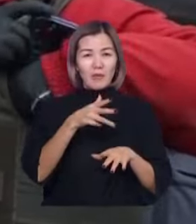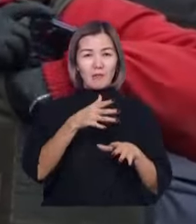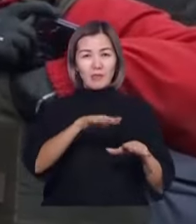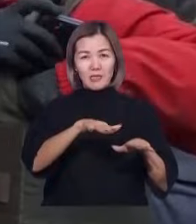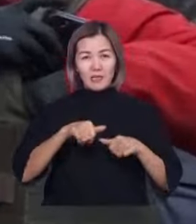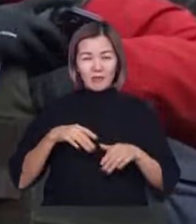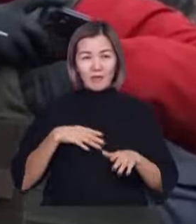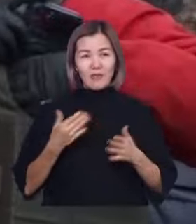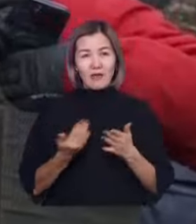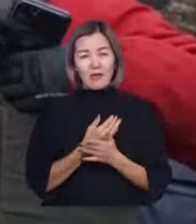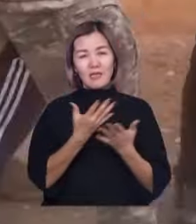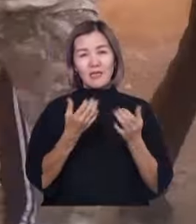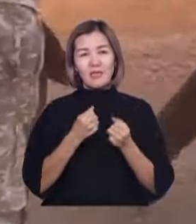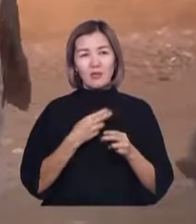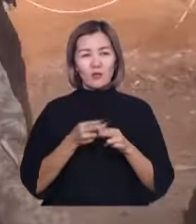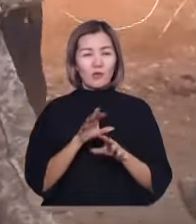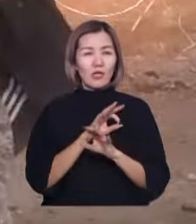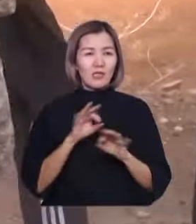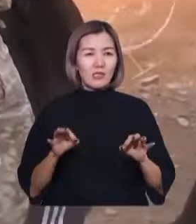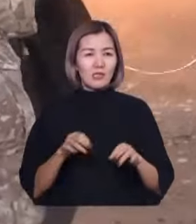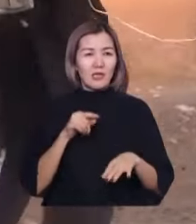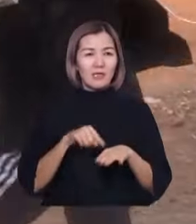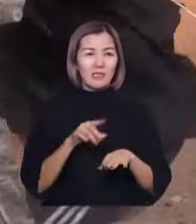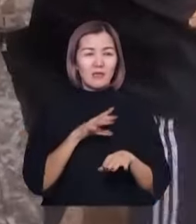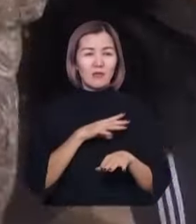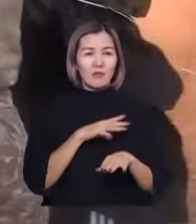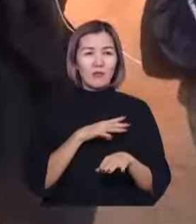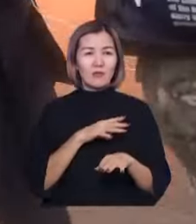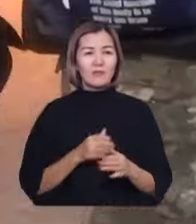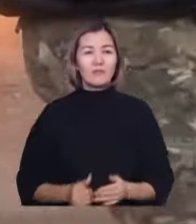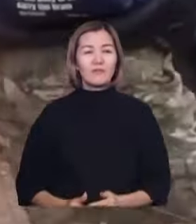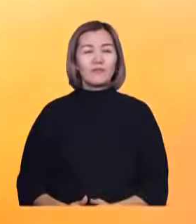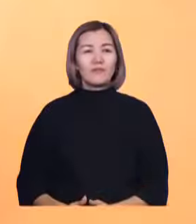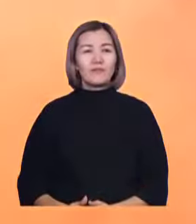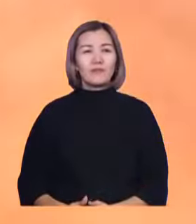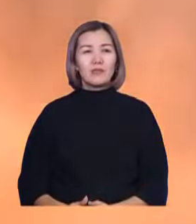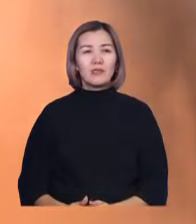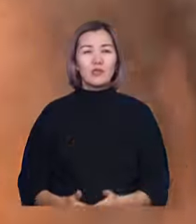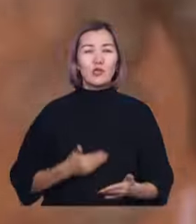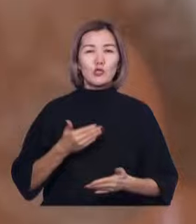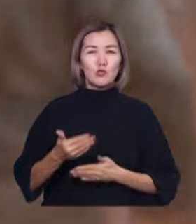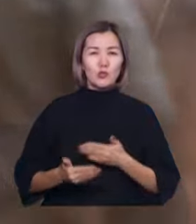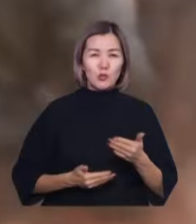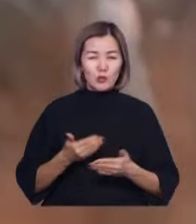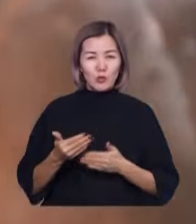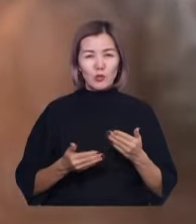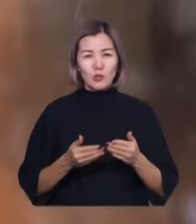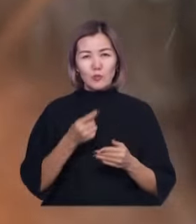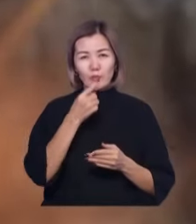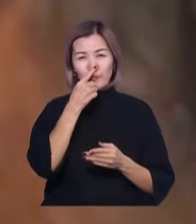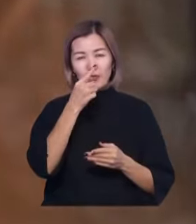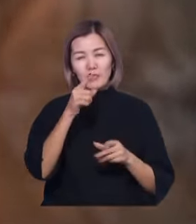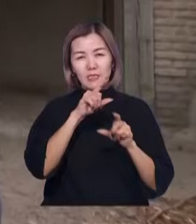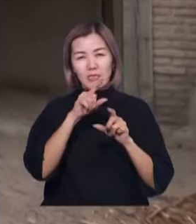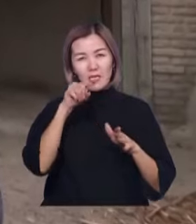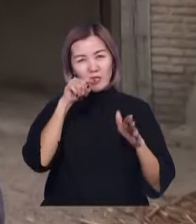Қайтан алдық камераны. Өте күшті болды, әсерлі. Особенно біраз жүргізді бізді жаяу. Сүнген здания